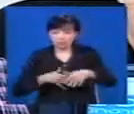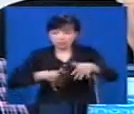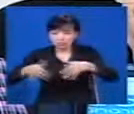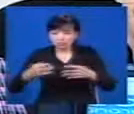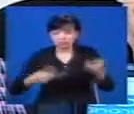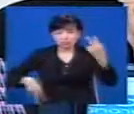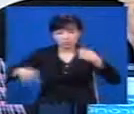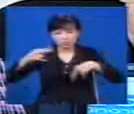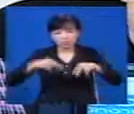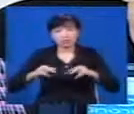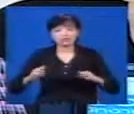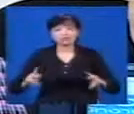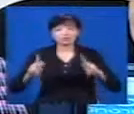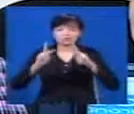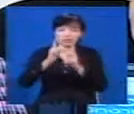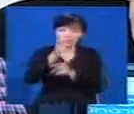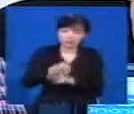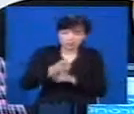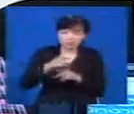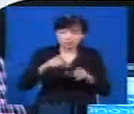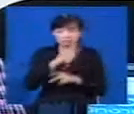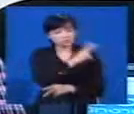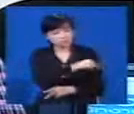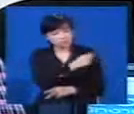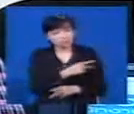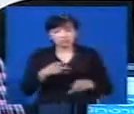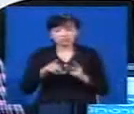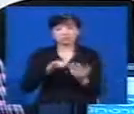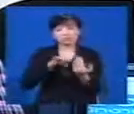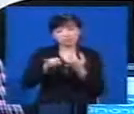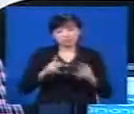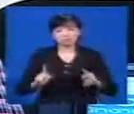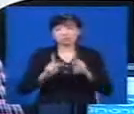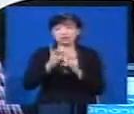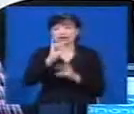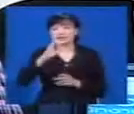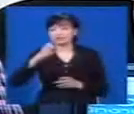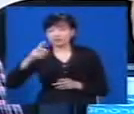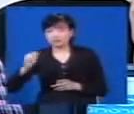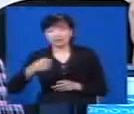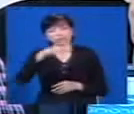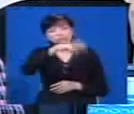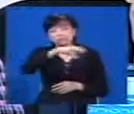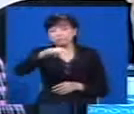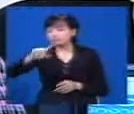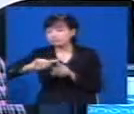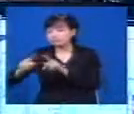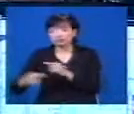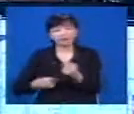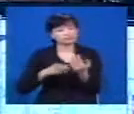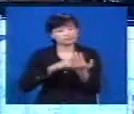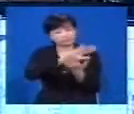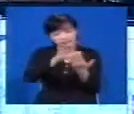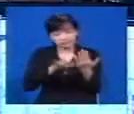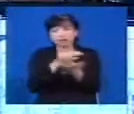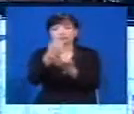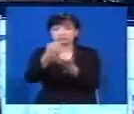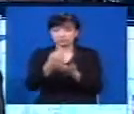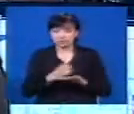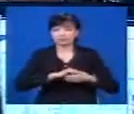ครองมหาดไทยกระทรวงทรัพย์กระทรวงเกษตรกระทรวงสาธารณสุขกระทรวงคมนาคมกระทรวง ICT และหลายๆหน่วยงานโดยยิ่งภาคท้องถิ่นนะครับ ครับ อัน